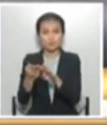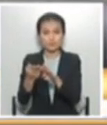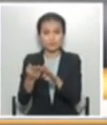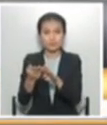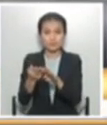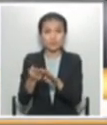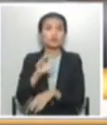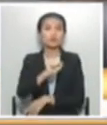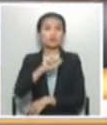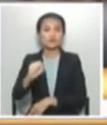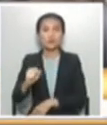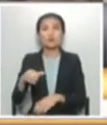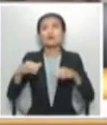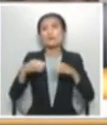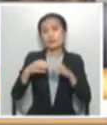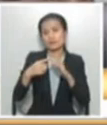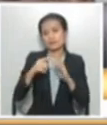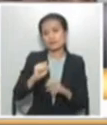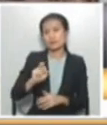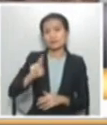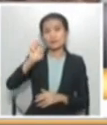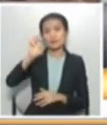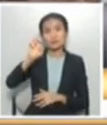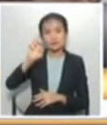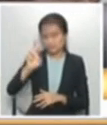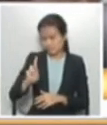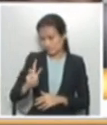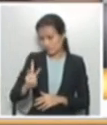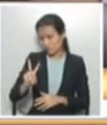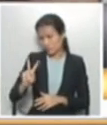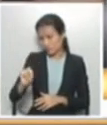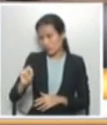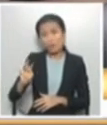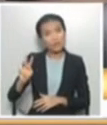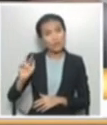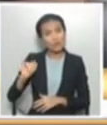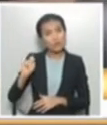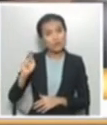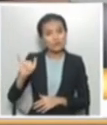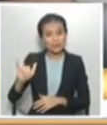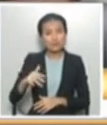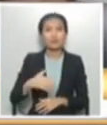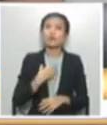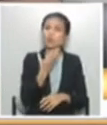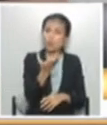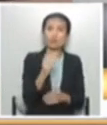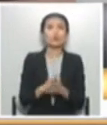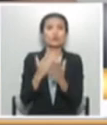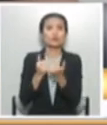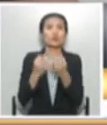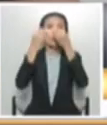ายชื่อพรรคเสรีรวมไทยขอกราบเรียนมาทางท่านประธานเรื่องปัญหาครูฝึกบินวิไลการบินนานาชา